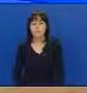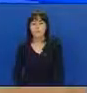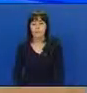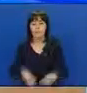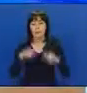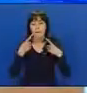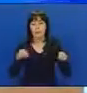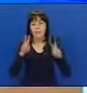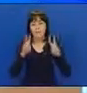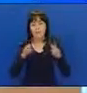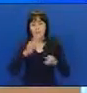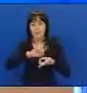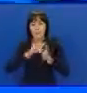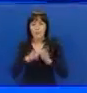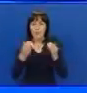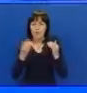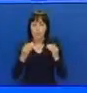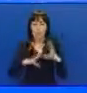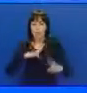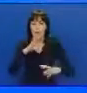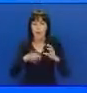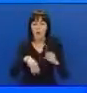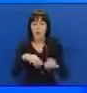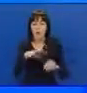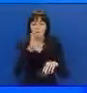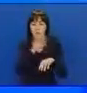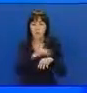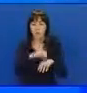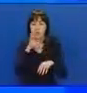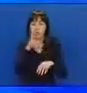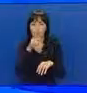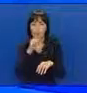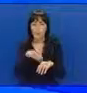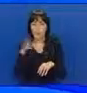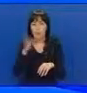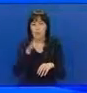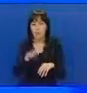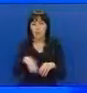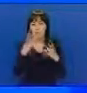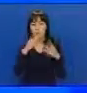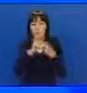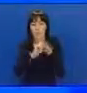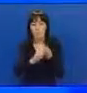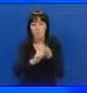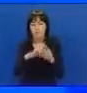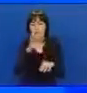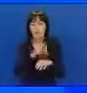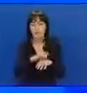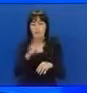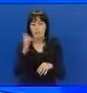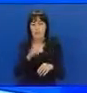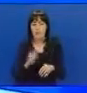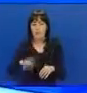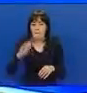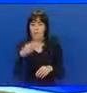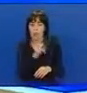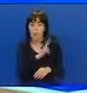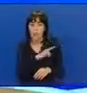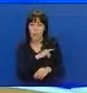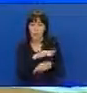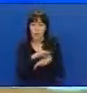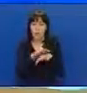Өзге де тақырыптарға ойысамыз. Бүгін халықаралық құтыру ауруына қарсы күрес күні. Инфекциялық сырқаттар арасында адамды бірден өлімге алып